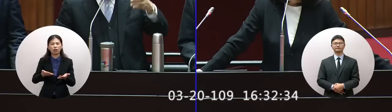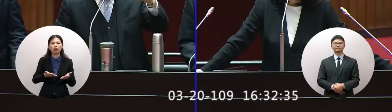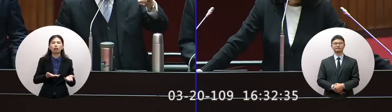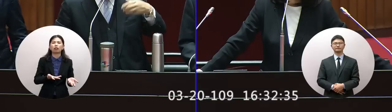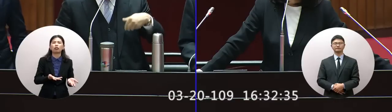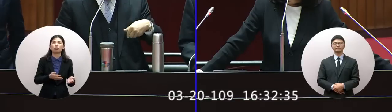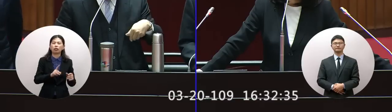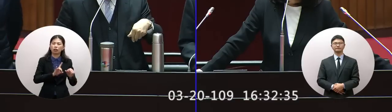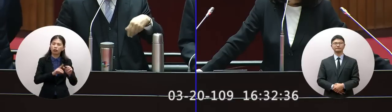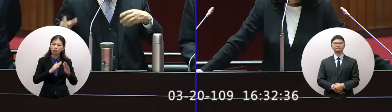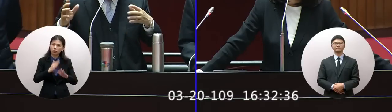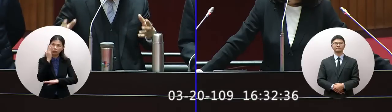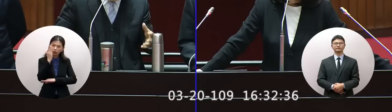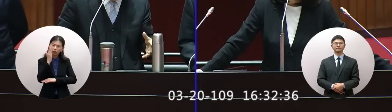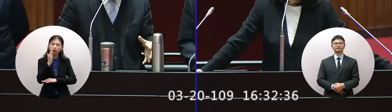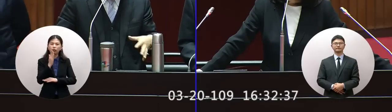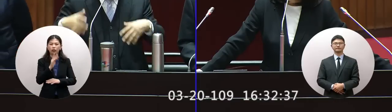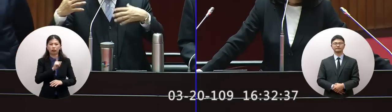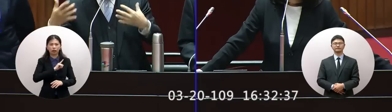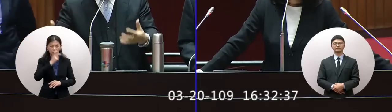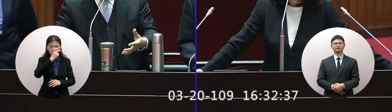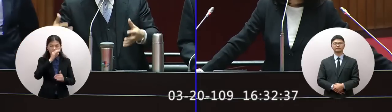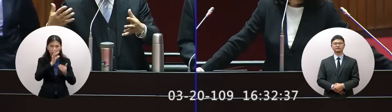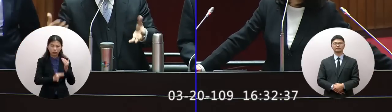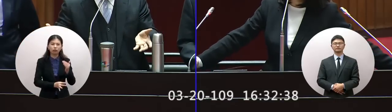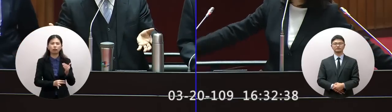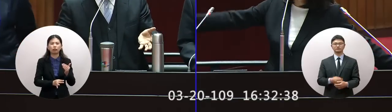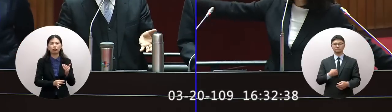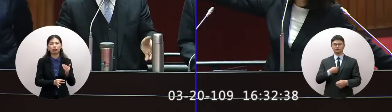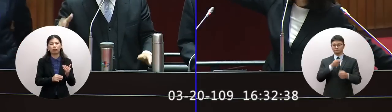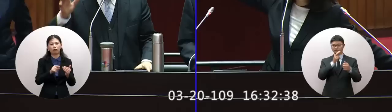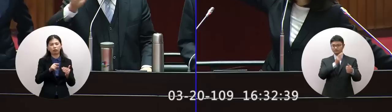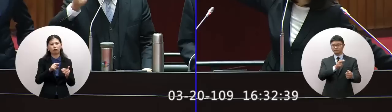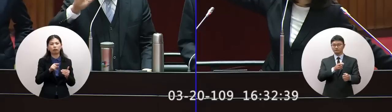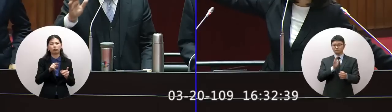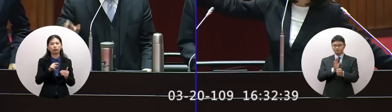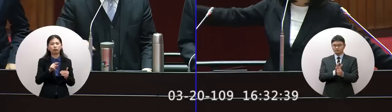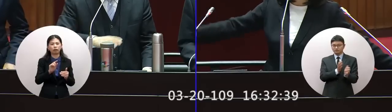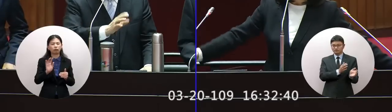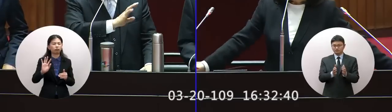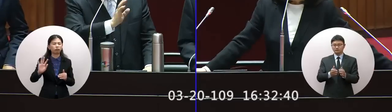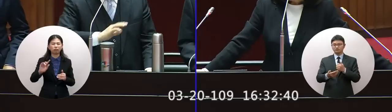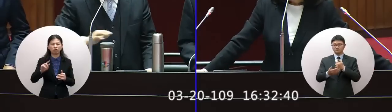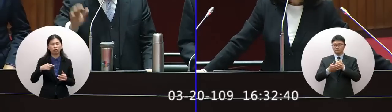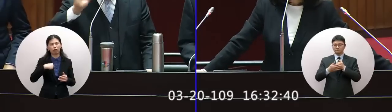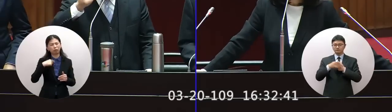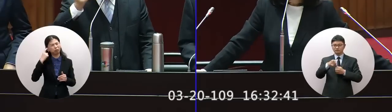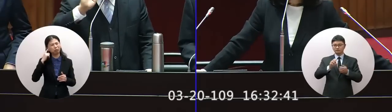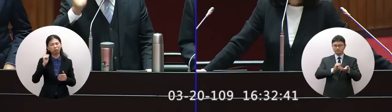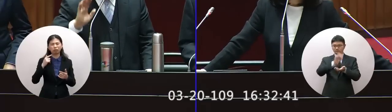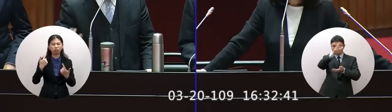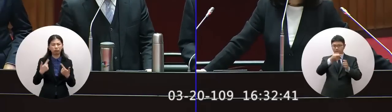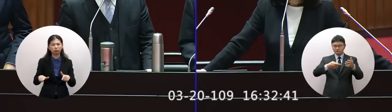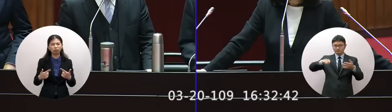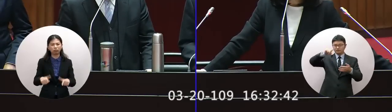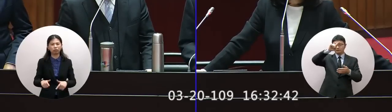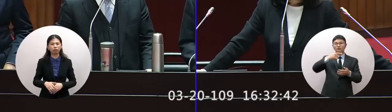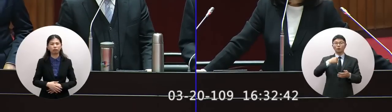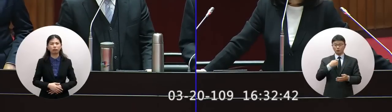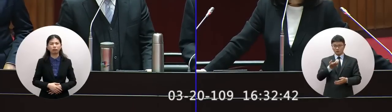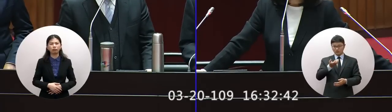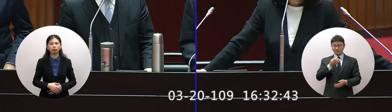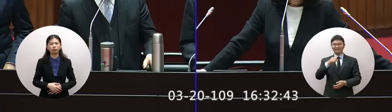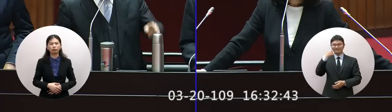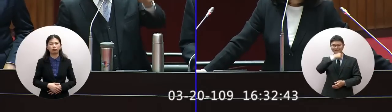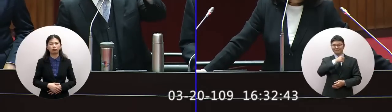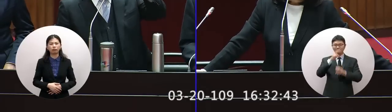把台中市政府的自治条例 我们请助理把它回到那一个 那 我刚刚的确是从台